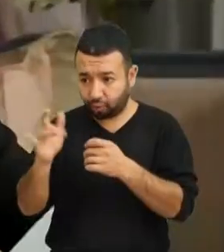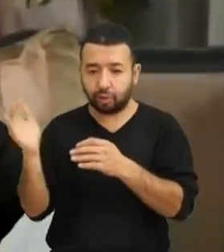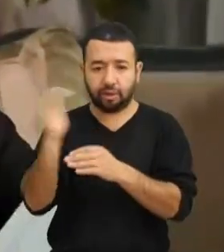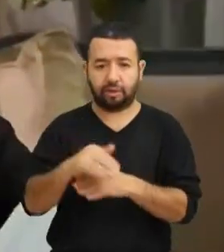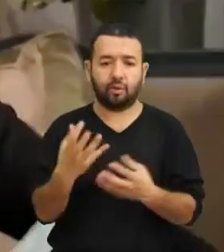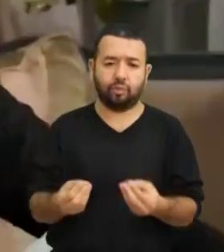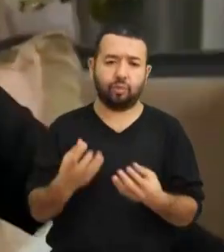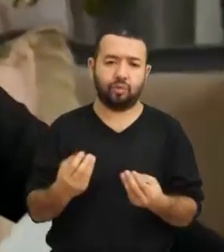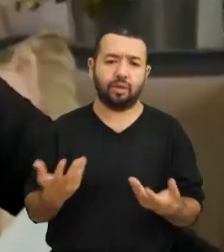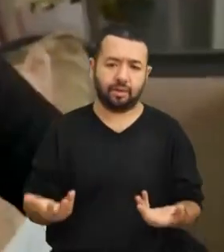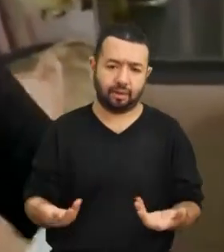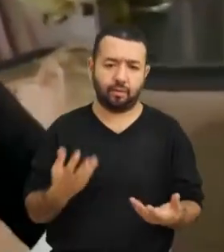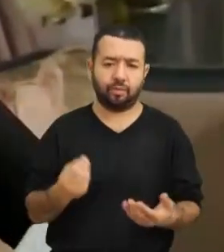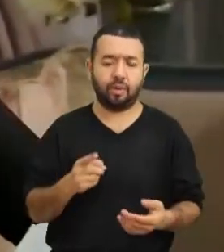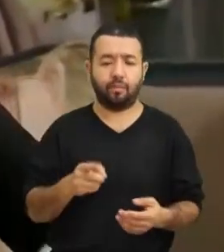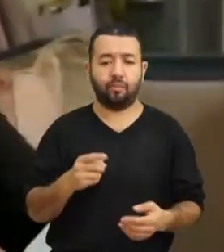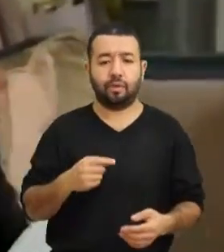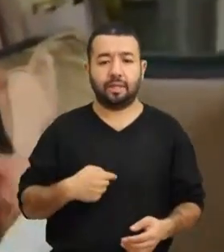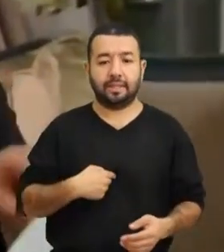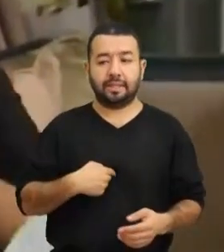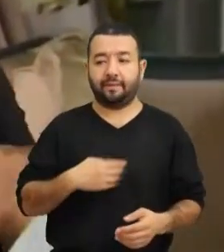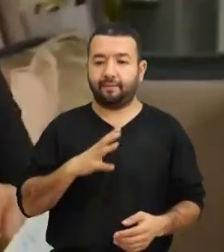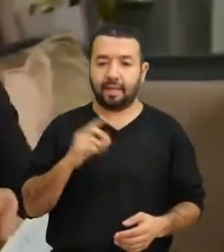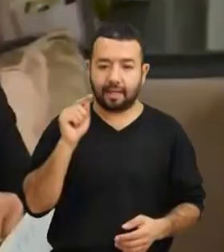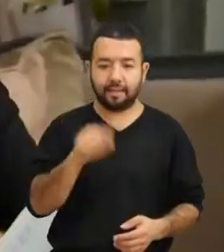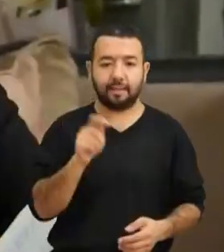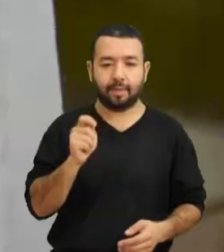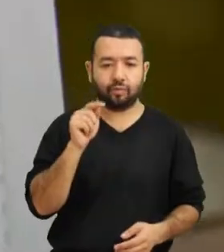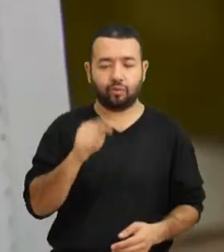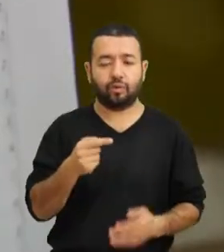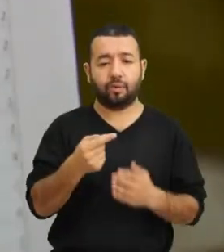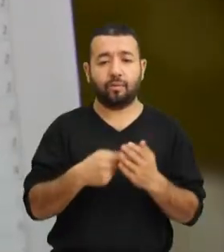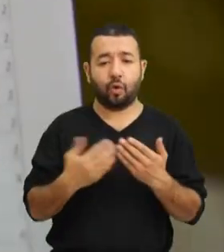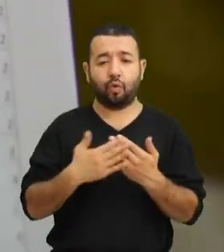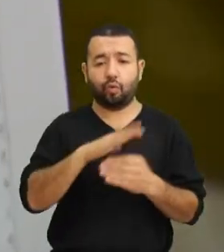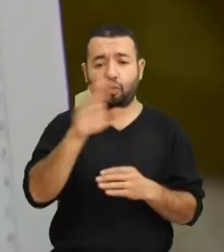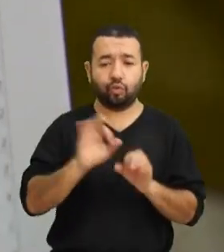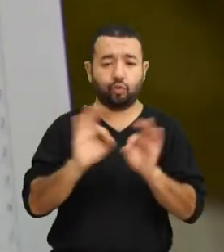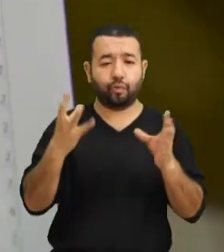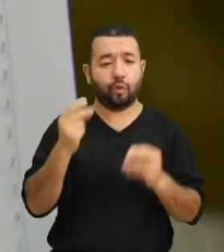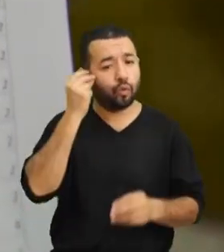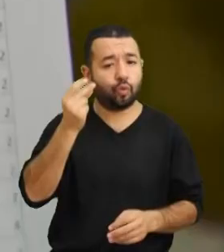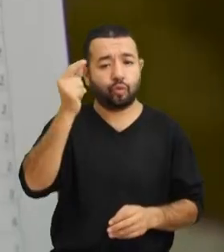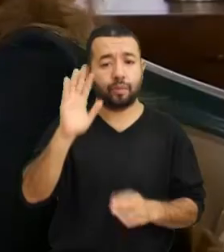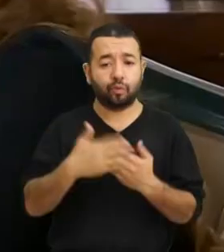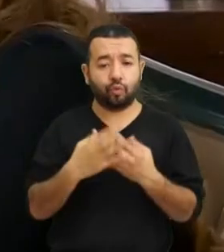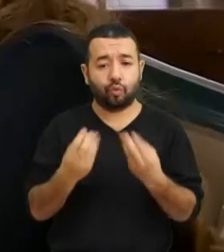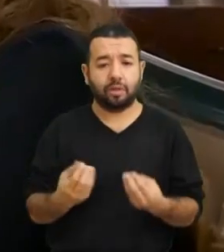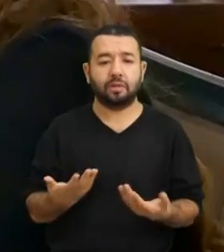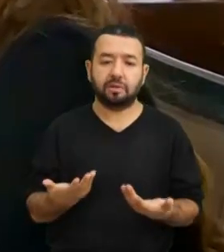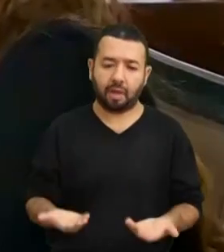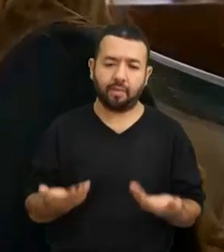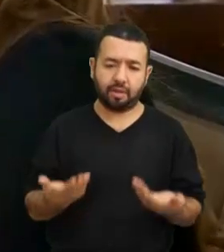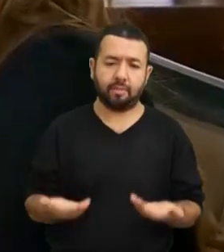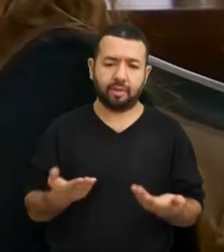Tabii tabii çok hassasmış böyle konularda. Mutlaka gelir diye düşünüyorum. Bak bu konuklarla var ya düğünümüz efsane olacak. Katiyen unutulmayacak hayatım. Tabii tabii